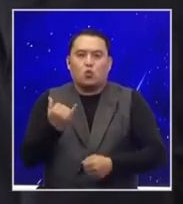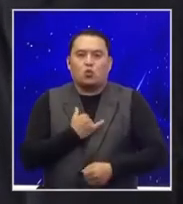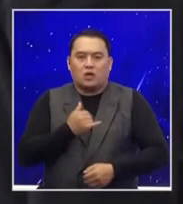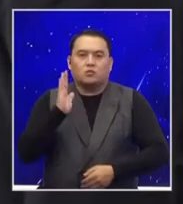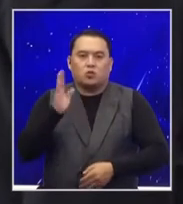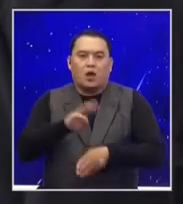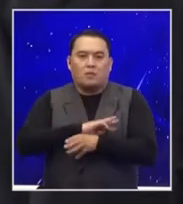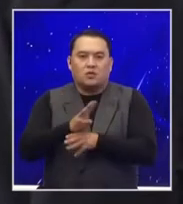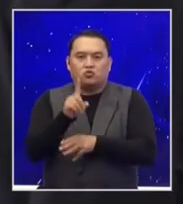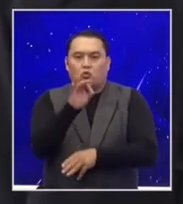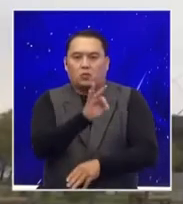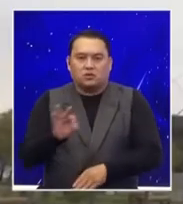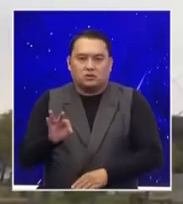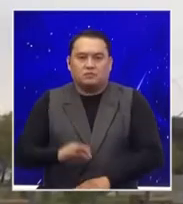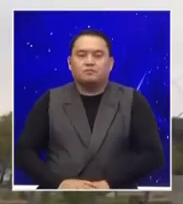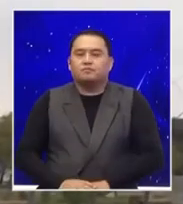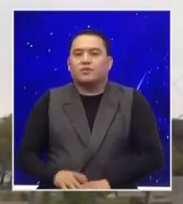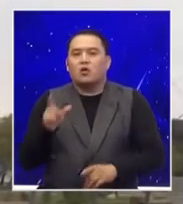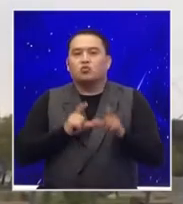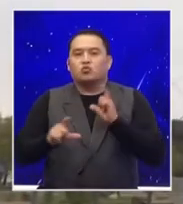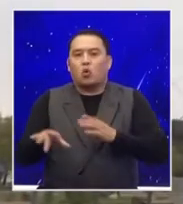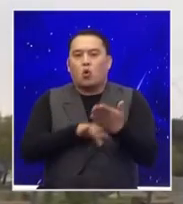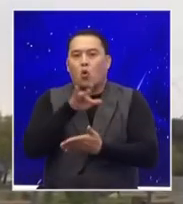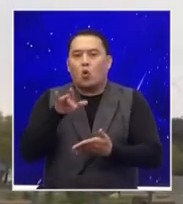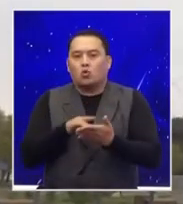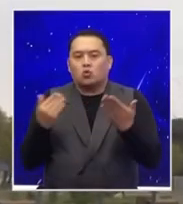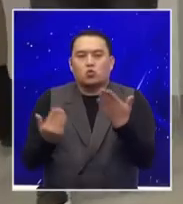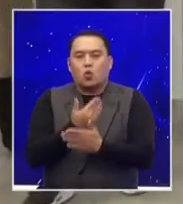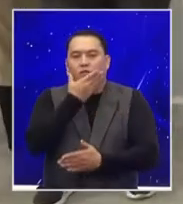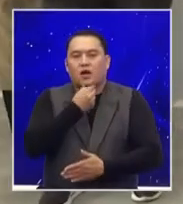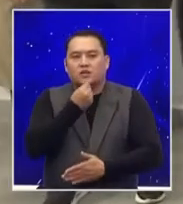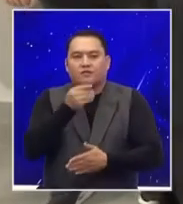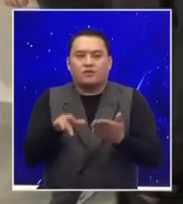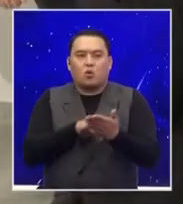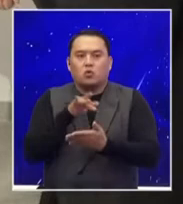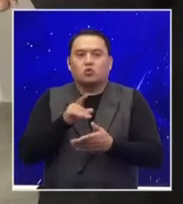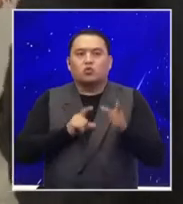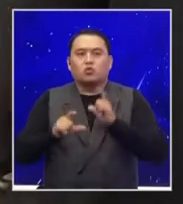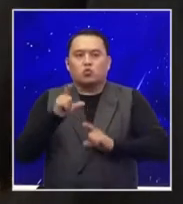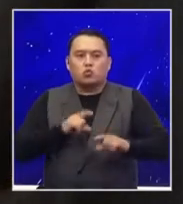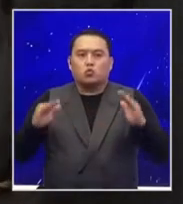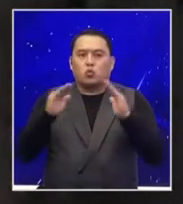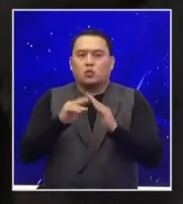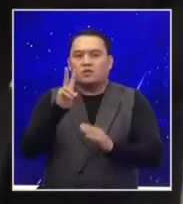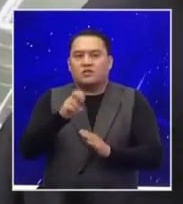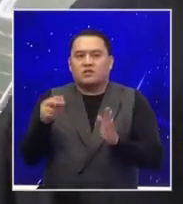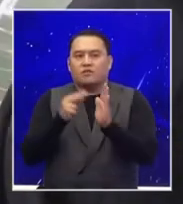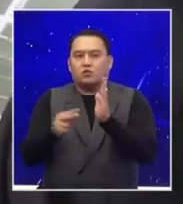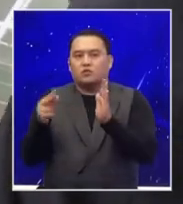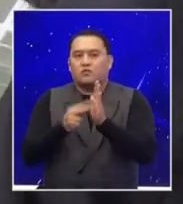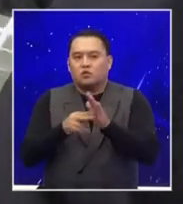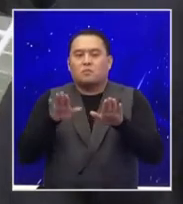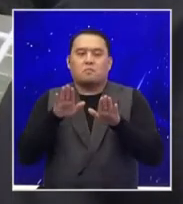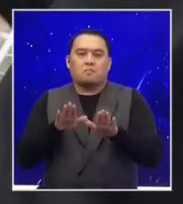будет оснащено 100%. Студенческий городок – новая визитная карточка города. Дом студентов рассчитан на 288 мест